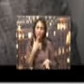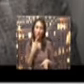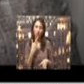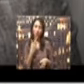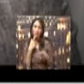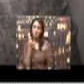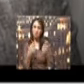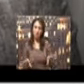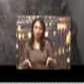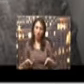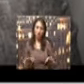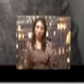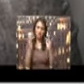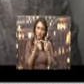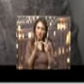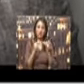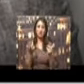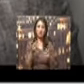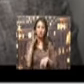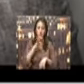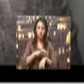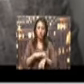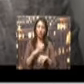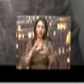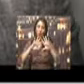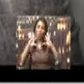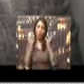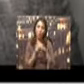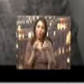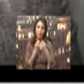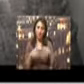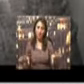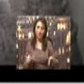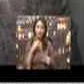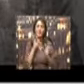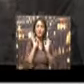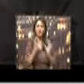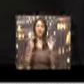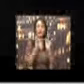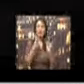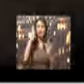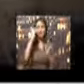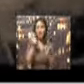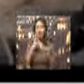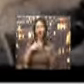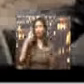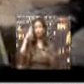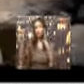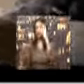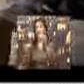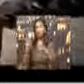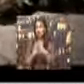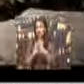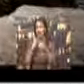معظمهم ليه؟ على اساس ان احنا بدات في الايام الاخيره دي مع نقص الامكانيات، ساعات في حاجات ناقصه ممكن